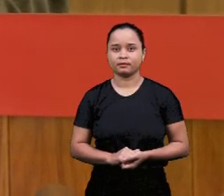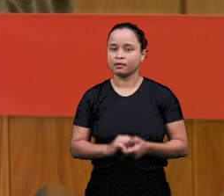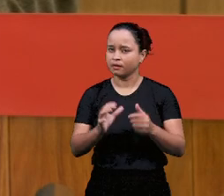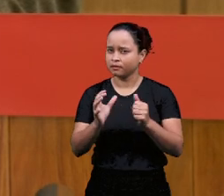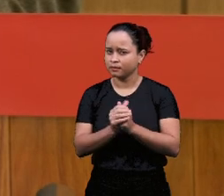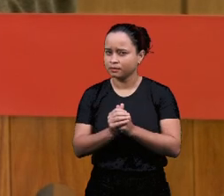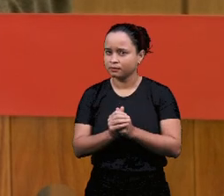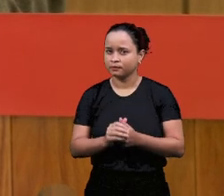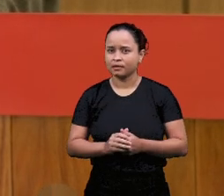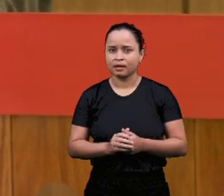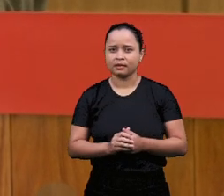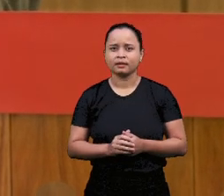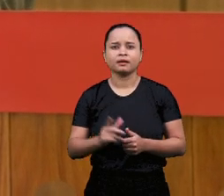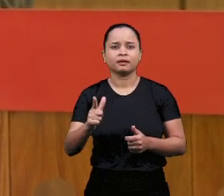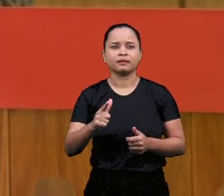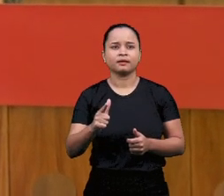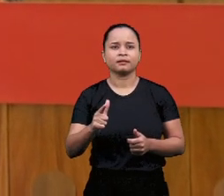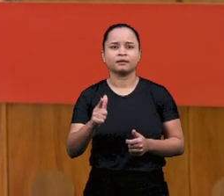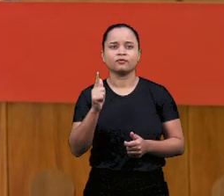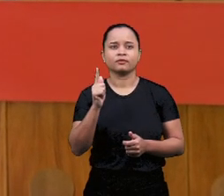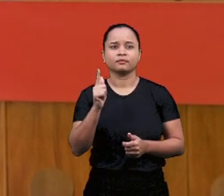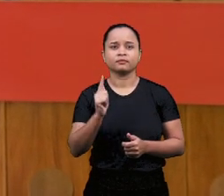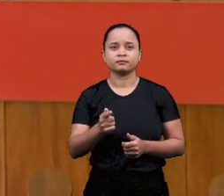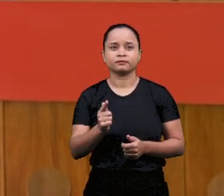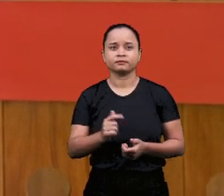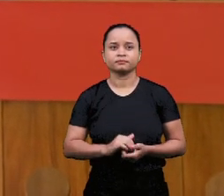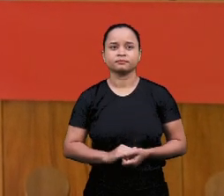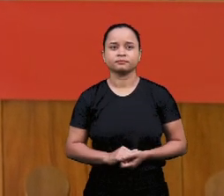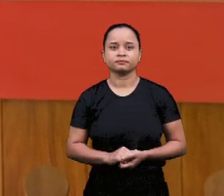Nous avons reçu.